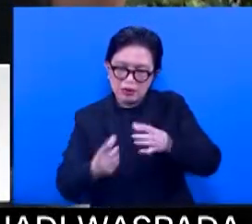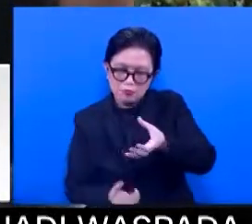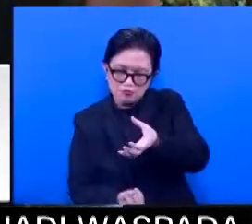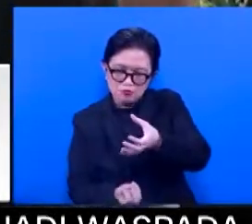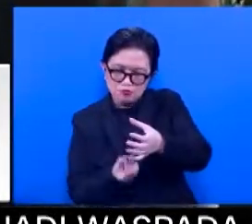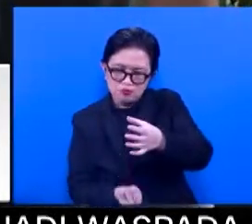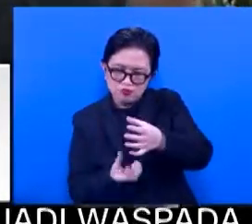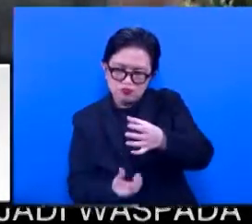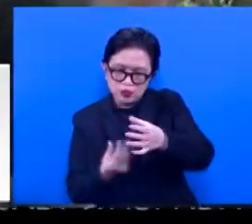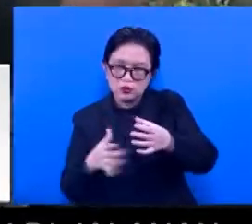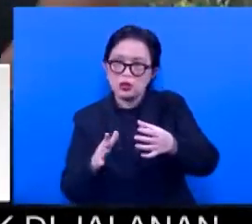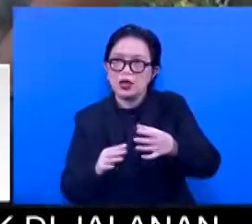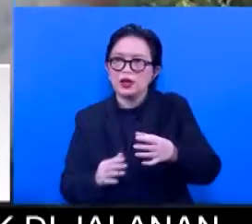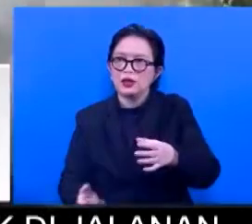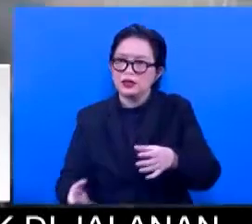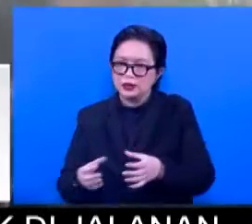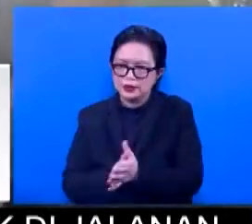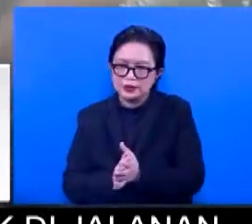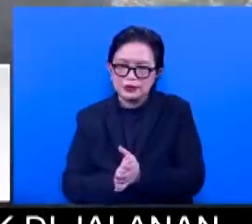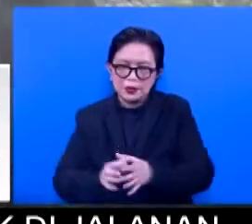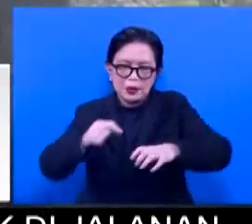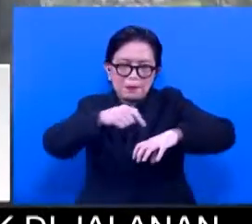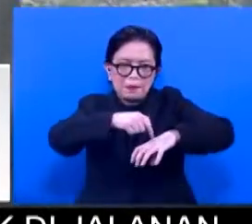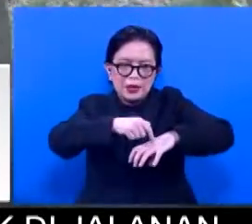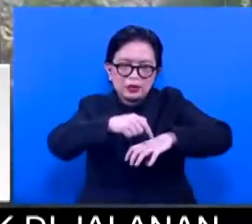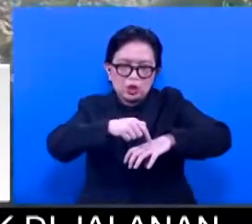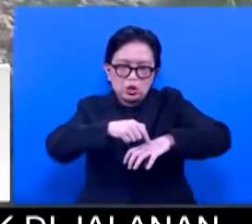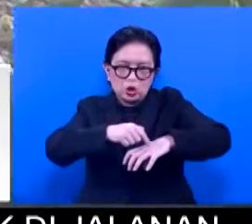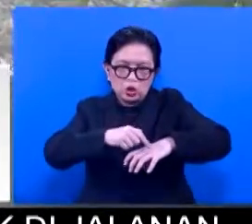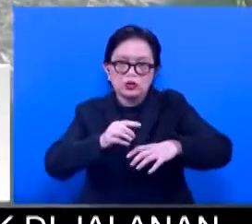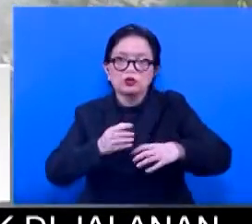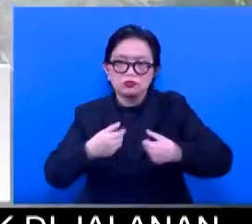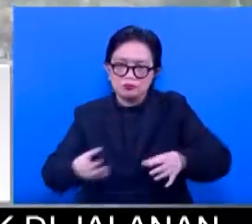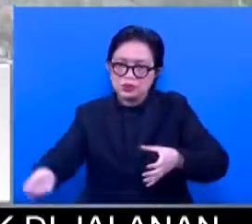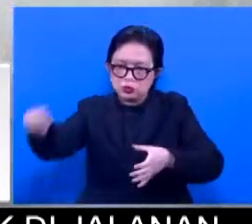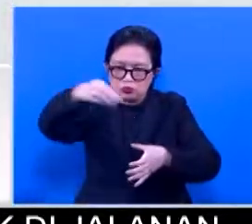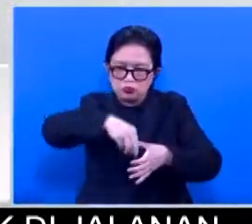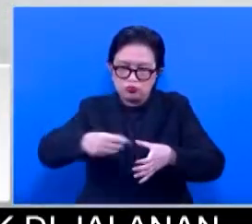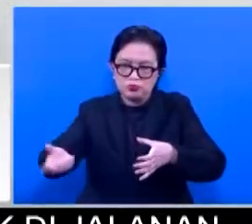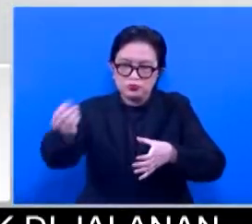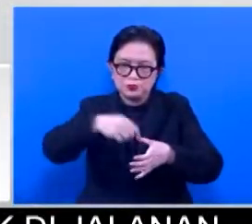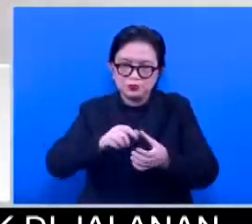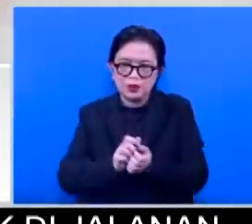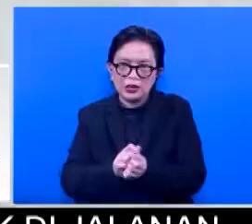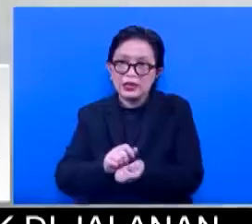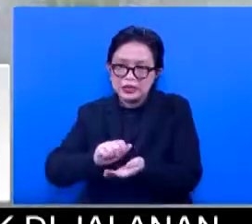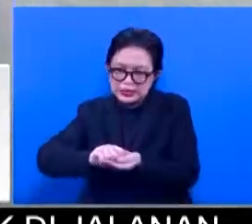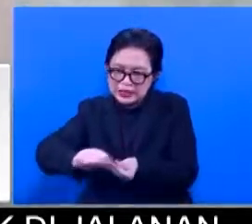masukkan si batok-batok kelapa yang udah dibuang dari serabutnya. Tanpa serabut aja supaya begini